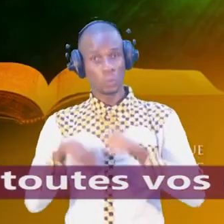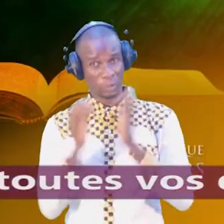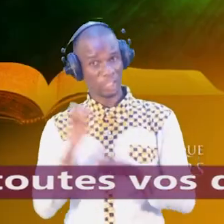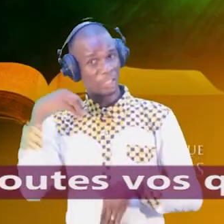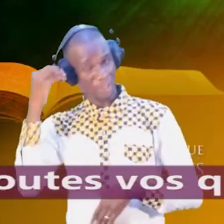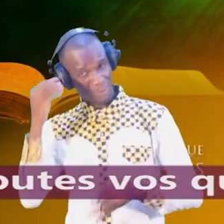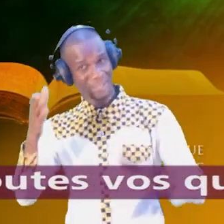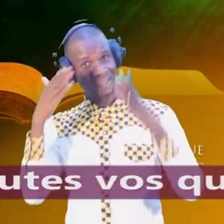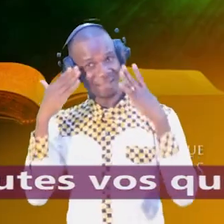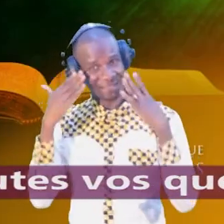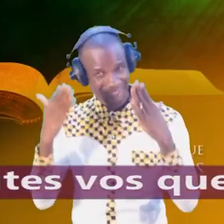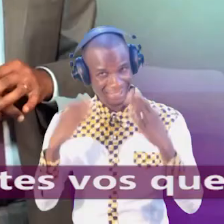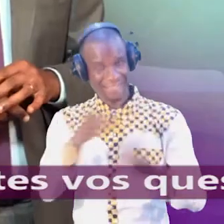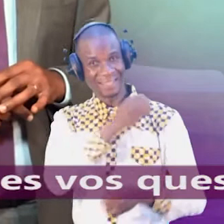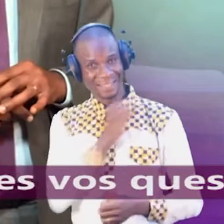oko boma te